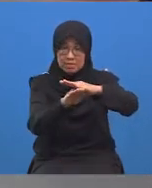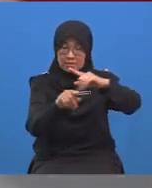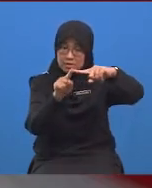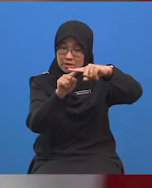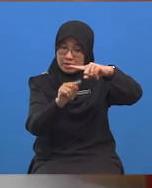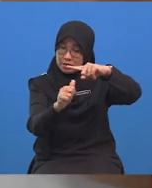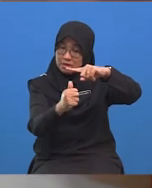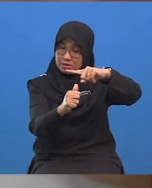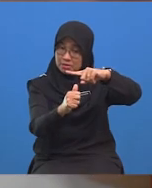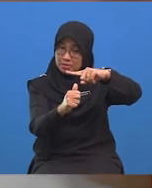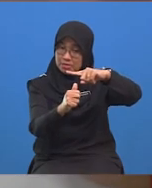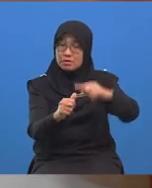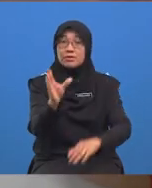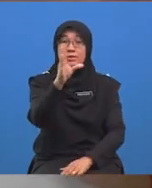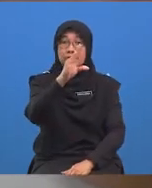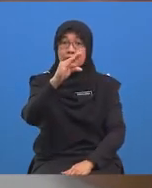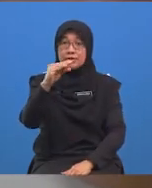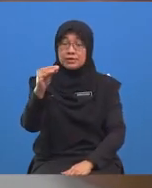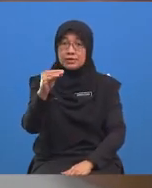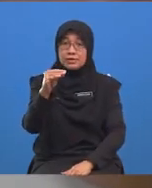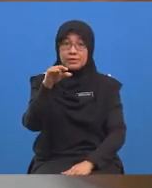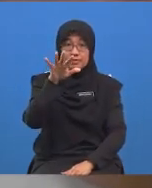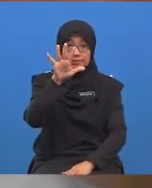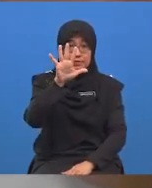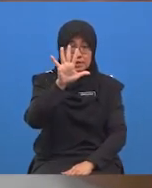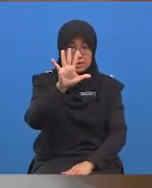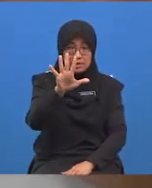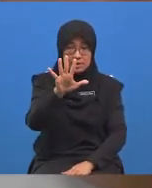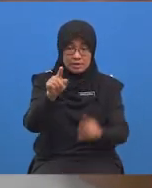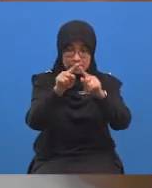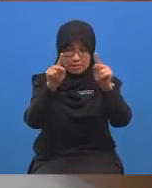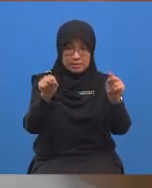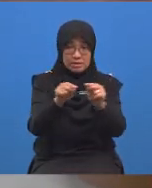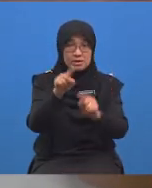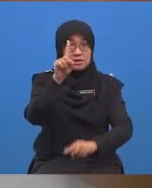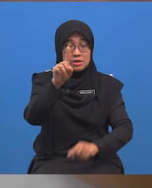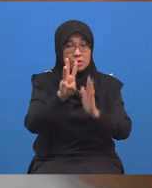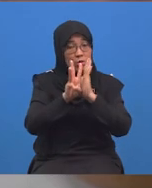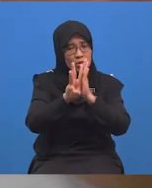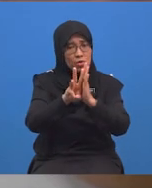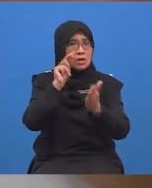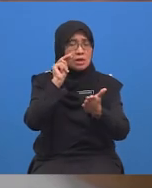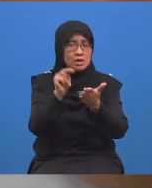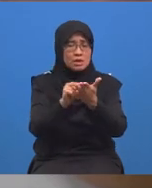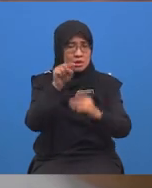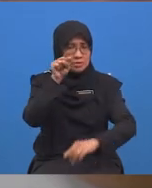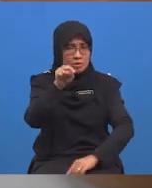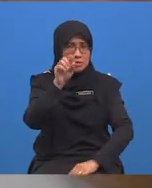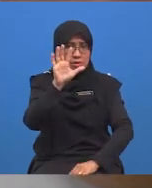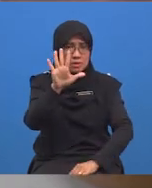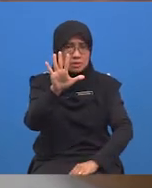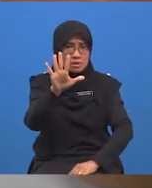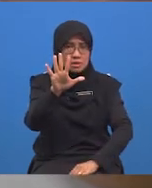10. Dan 5 petak 1 yang mewakili nilai perpuluhan 5 di bawah